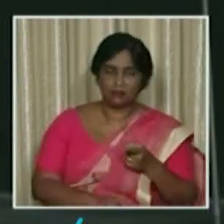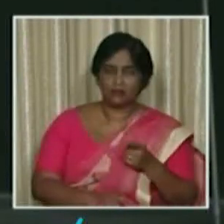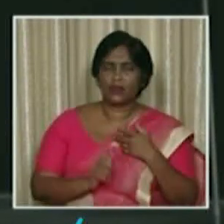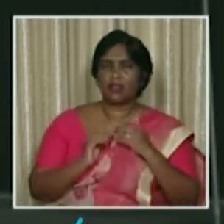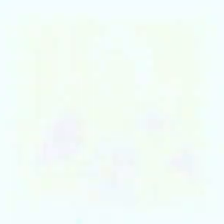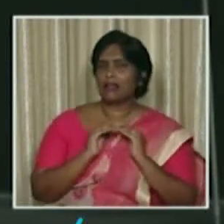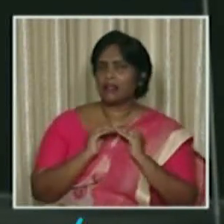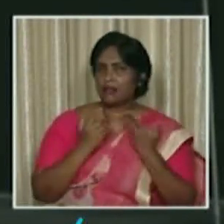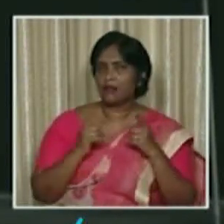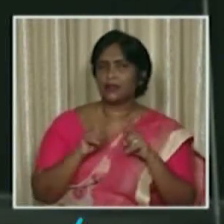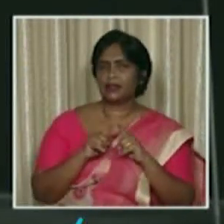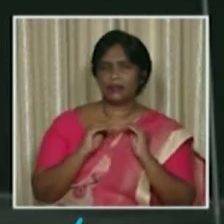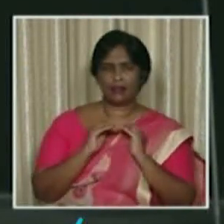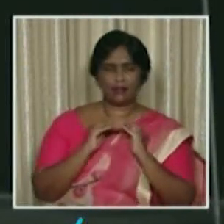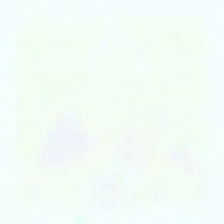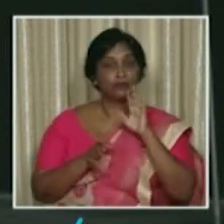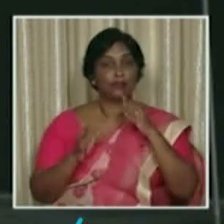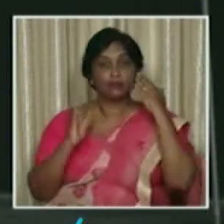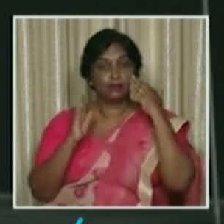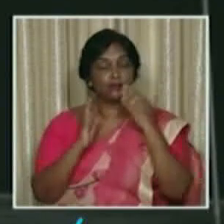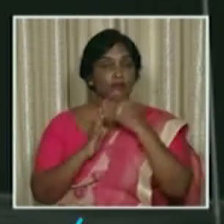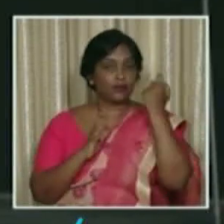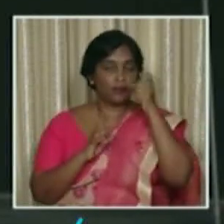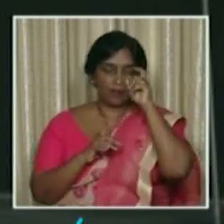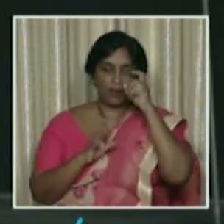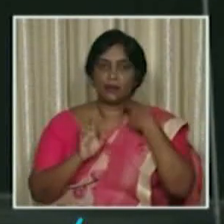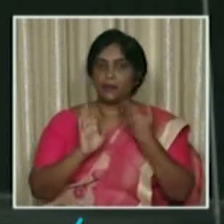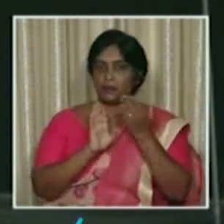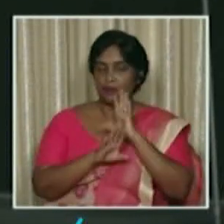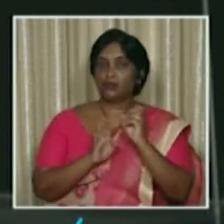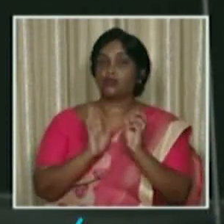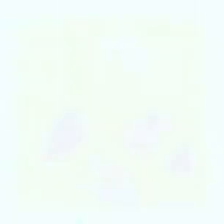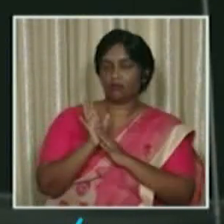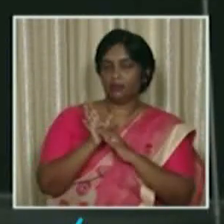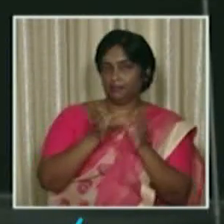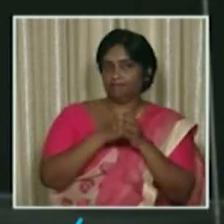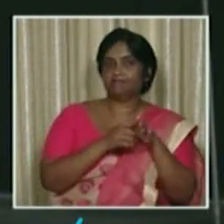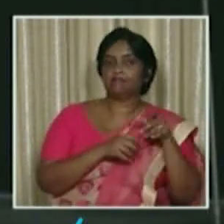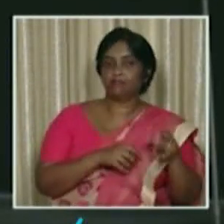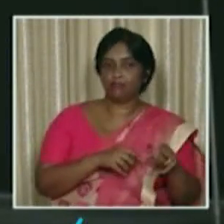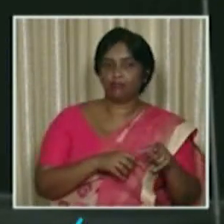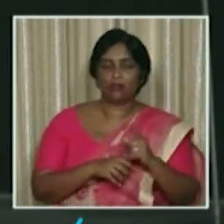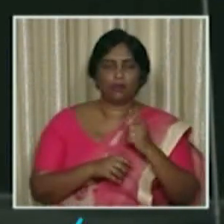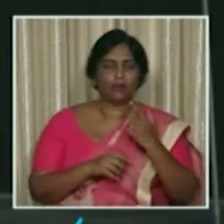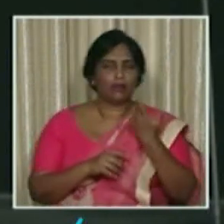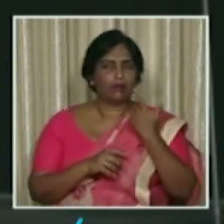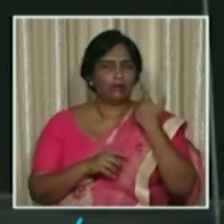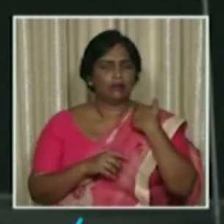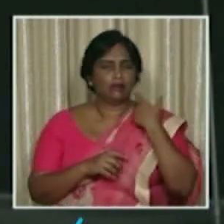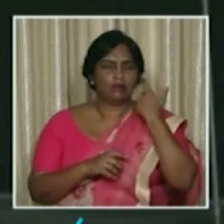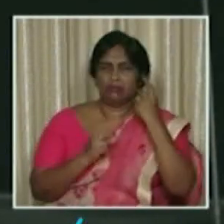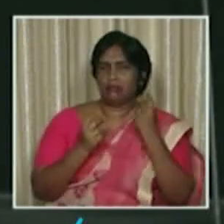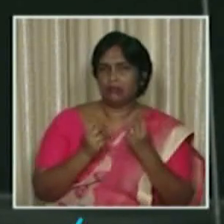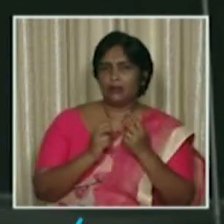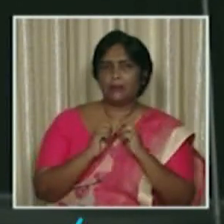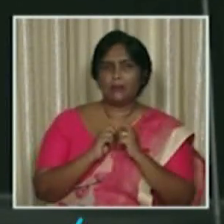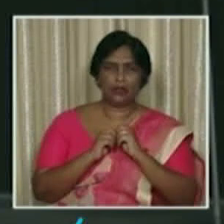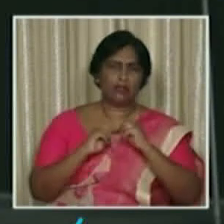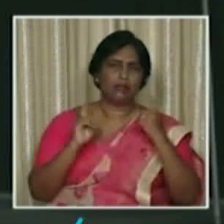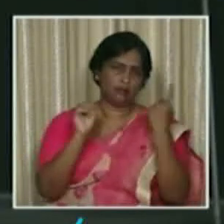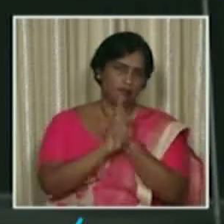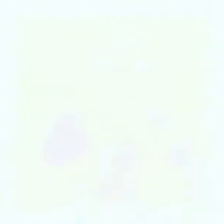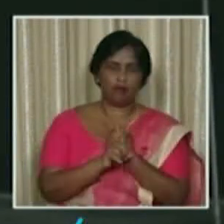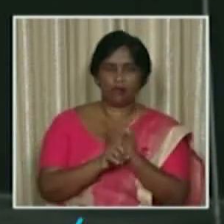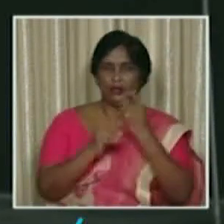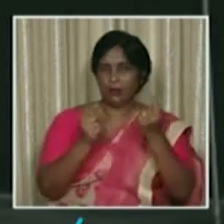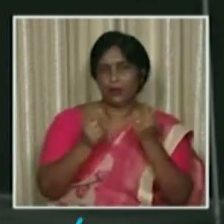නොගැලපෙන ආකාරයෙන් නොසුදුසු ආකාරයෙන් සිදු වෙලා තියෙනවා මම පසුගිය දවසේ කමිටුවකුත් පත් කරලා තියෙනවා මානසික හේතු මත තාමත් ඉක්මනින් පිරිසක් යම් යම් ස්ථානගත